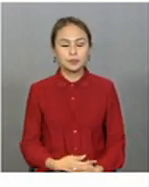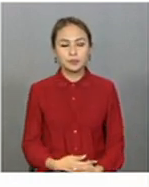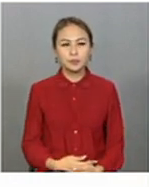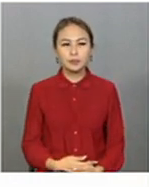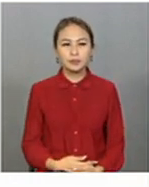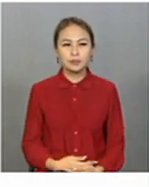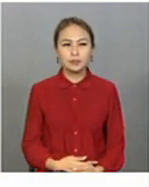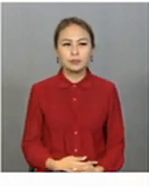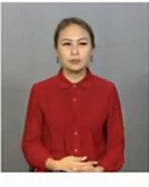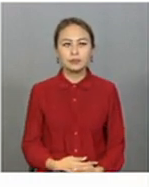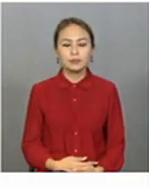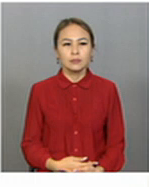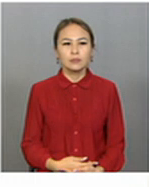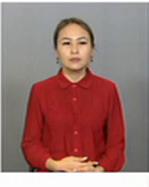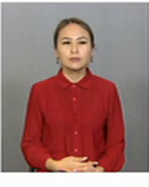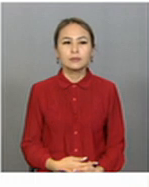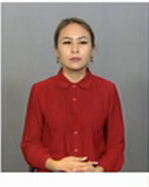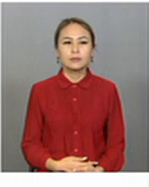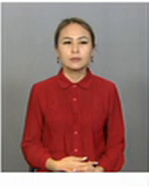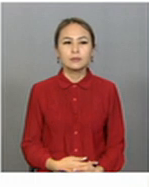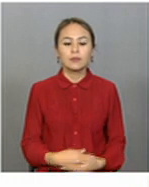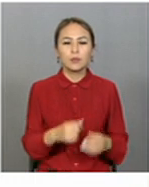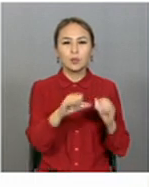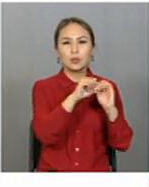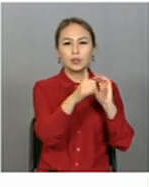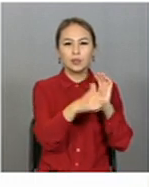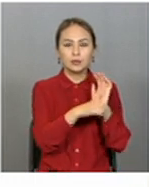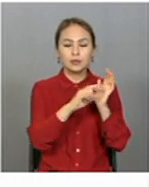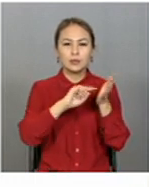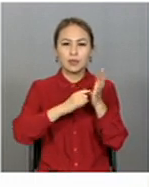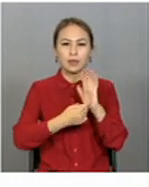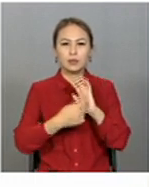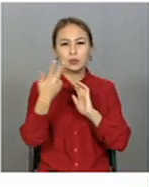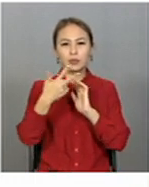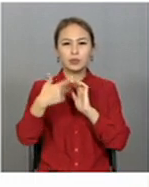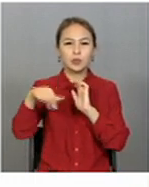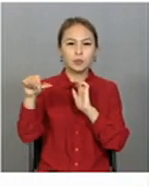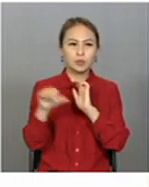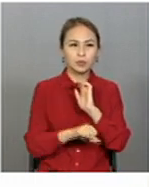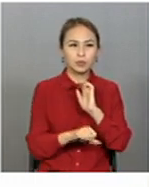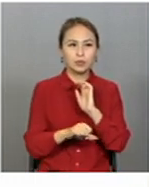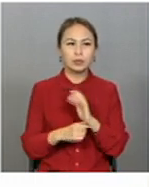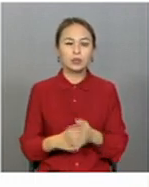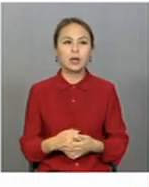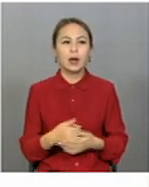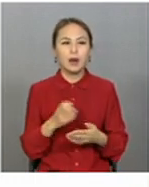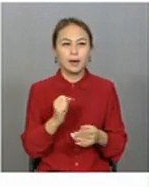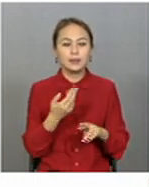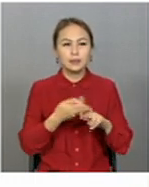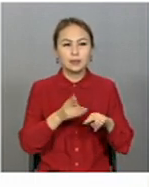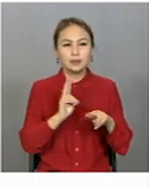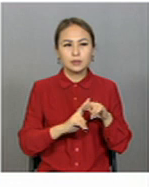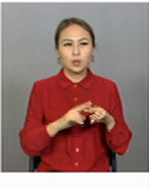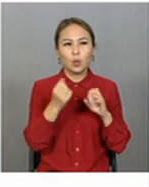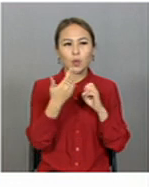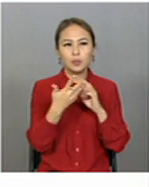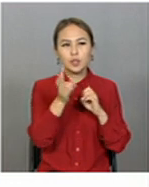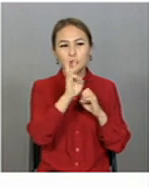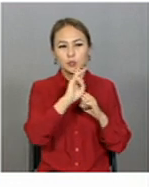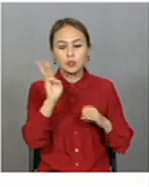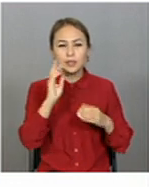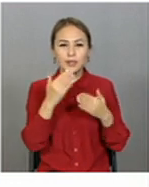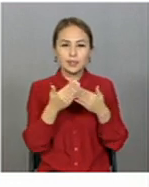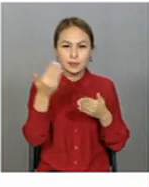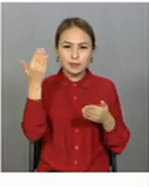Сонда уақыт 16 сағат 30 минут болды. Енді Сауыншы 15 минут ерте